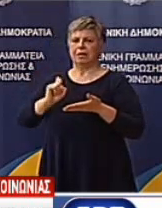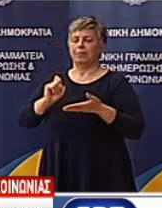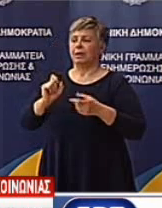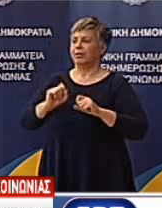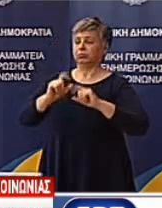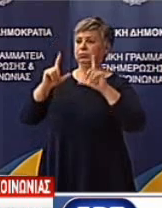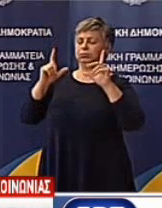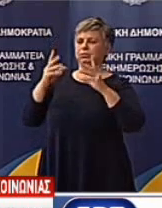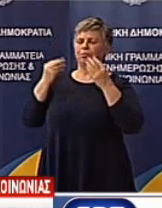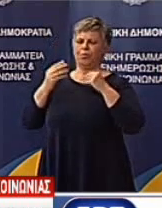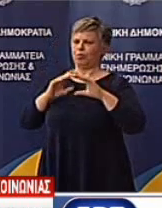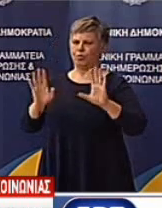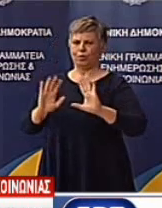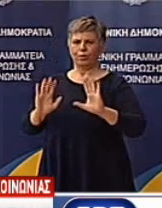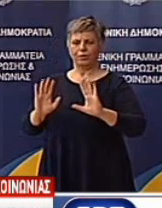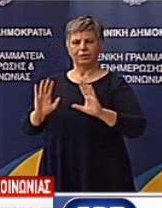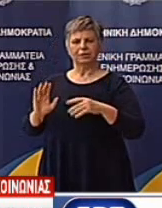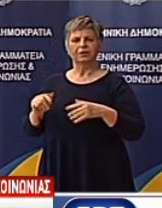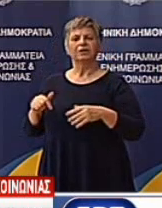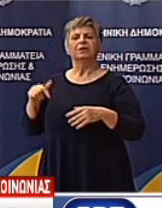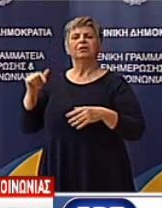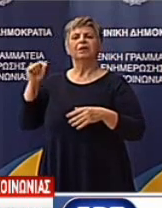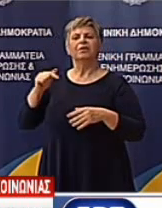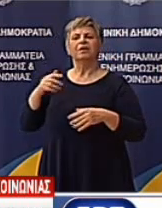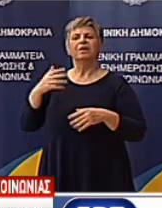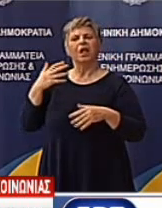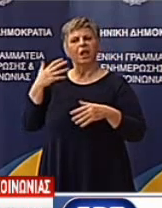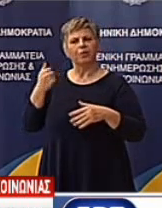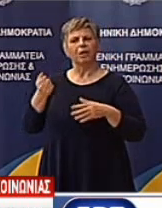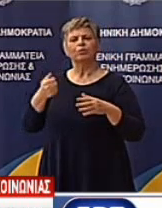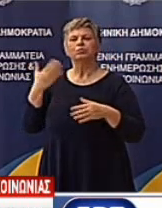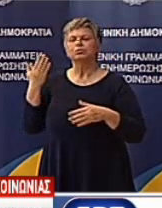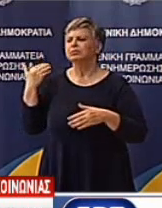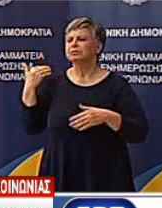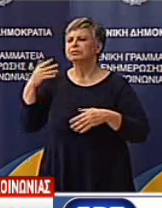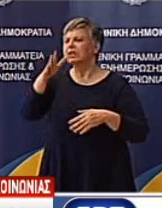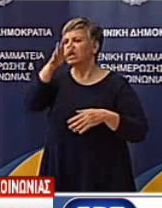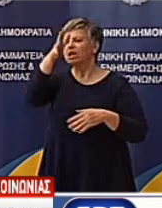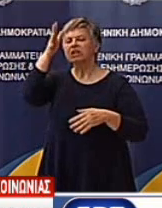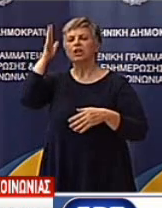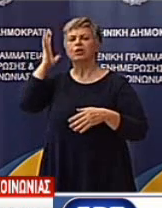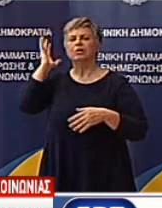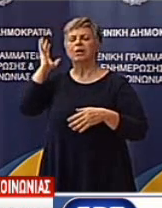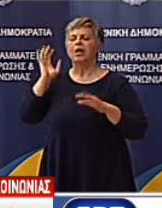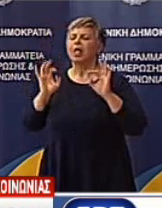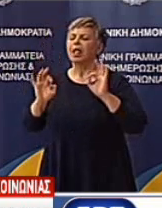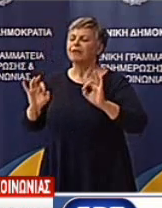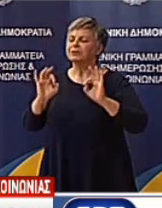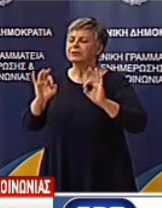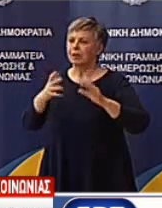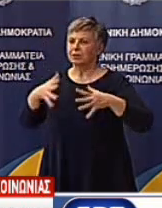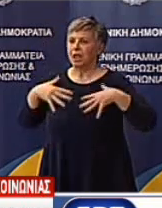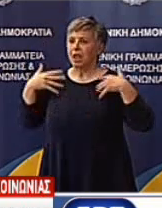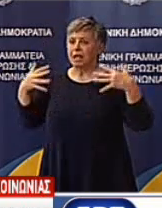ότι υπάρχουν και όρια από τη Συμφωνία του Καλοκαιριού, η οποία δεν είναι πολύ ευχάριστη, ωστόσο